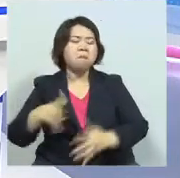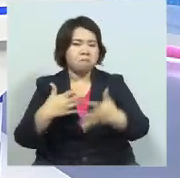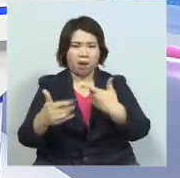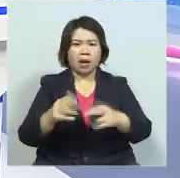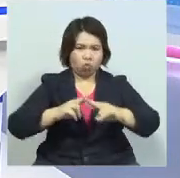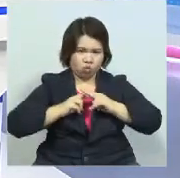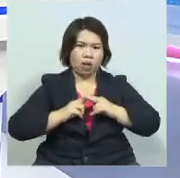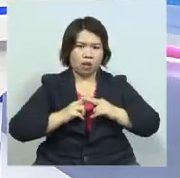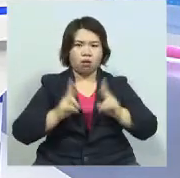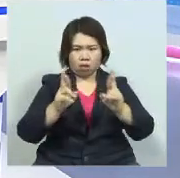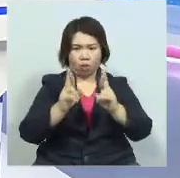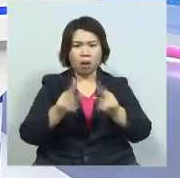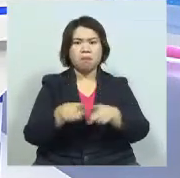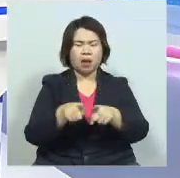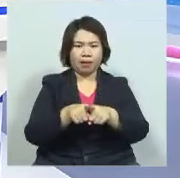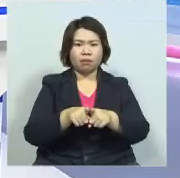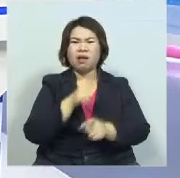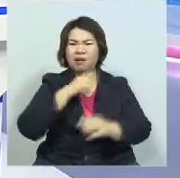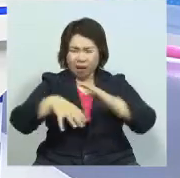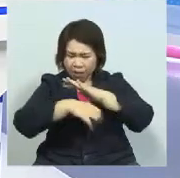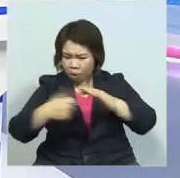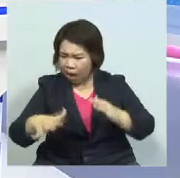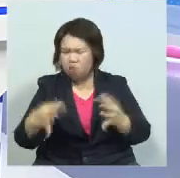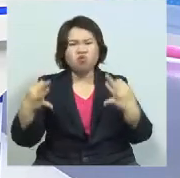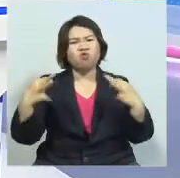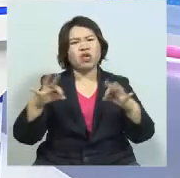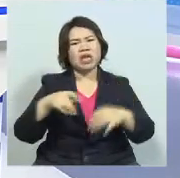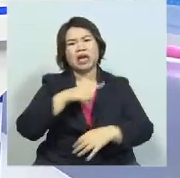กันให้ดีหน่อยเพราะว่าถ้าเกิดเหตุขึ้นมาบางทีถ้ามันตามไม่ได้เนี่ยเสียเปล่าเลย ใช่ค่ะ